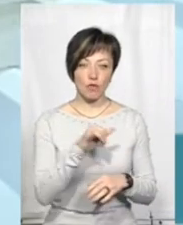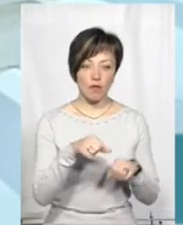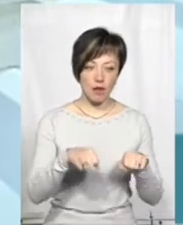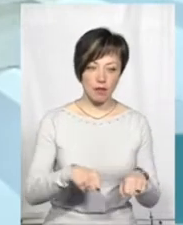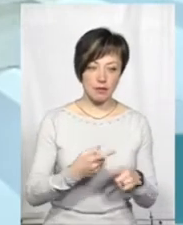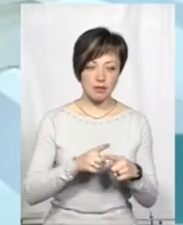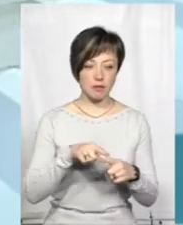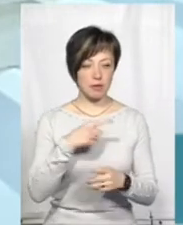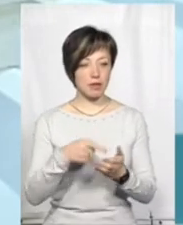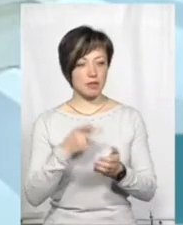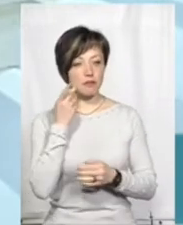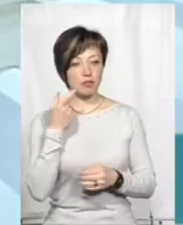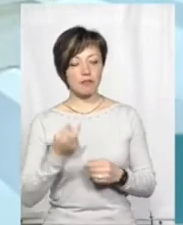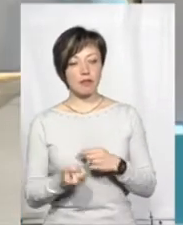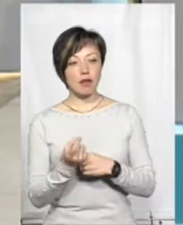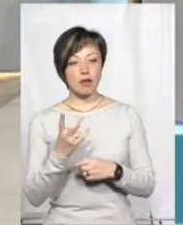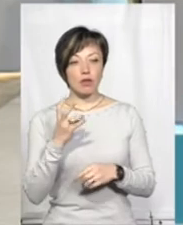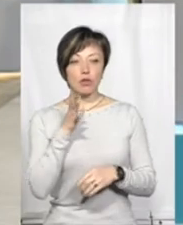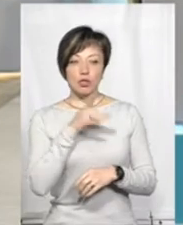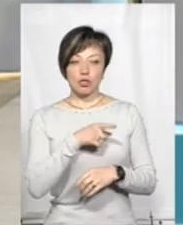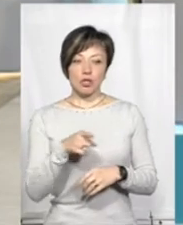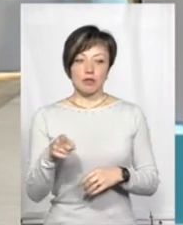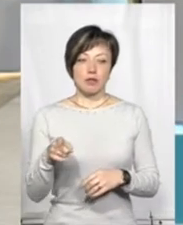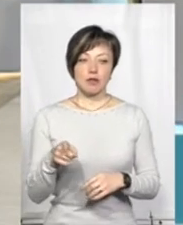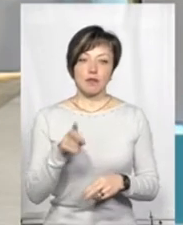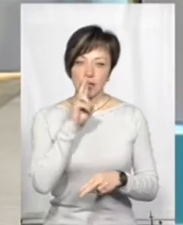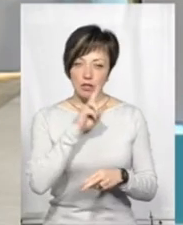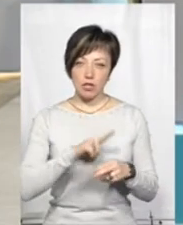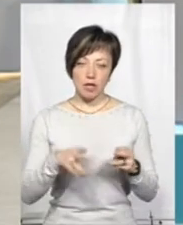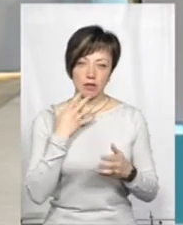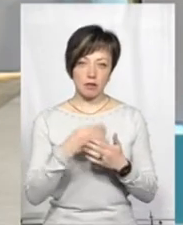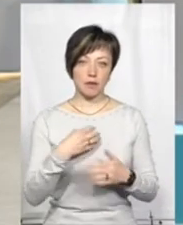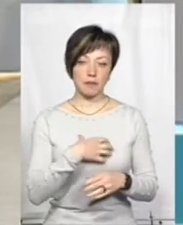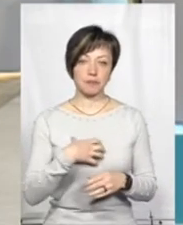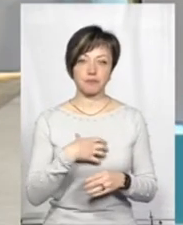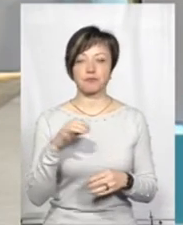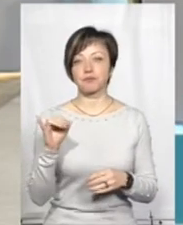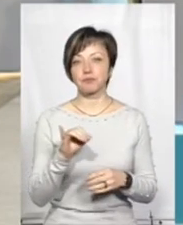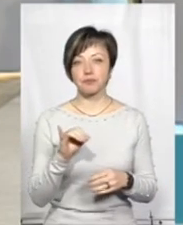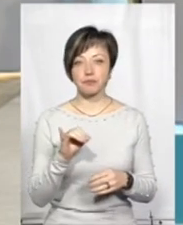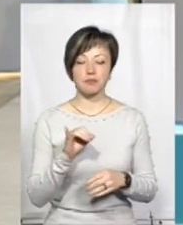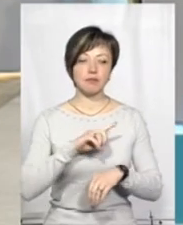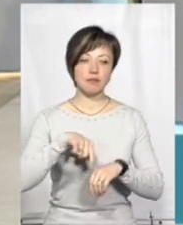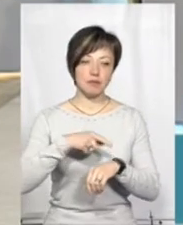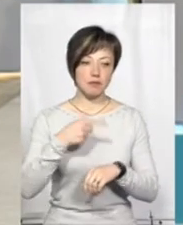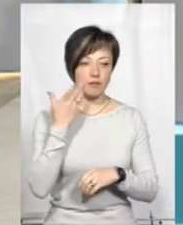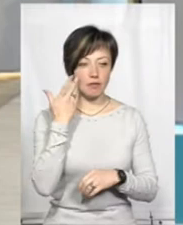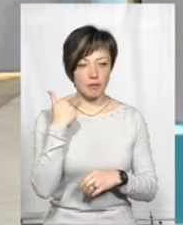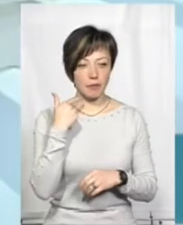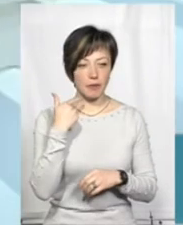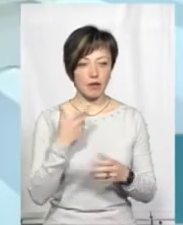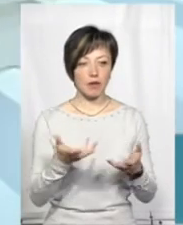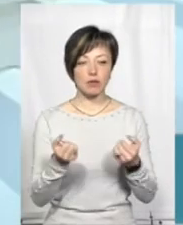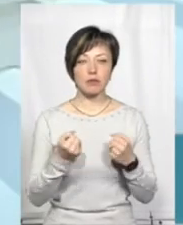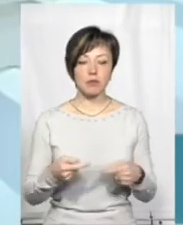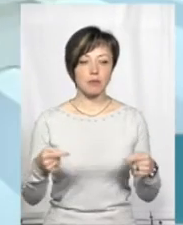це питання завжди воно виникало, але воно з часом, воно, скажімо так, втрачає свою актуальність із з часом, коли